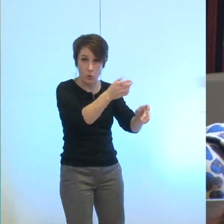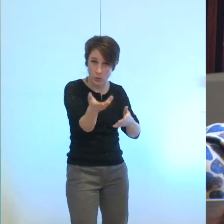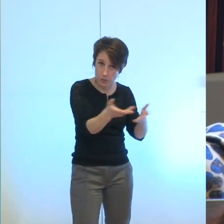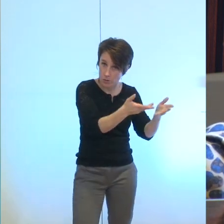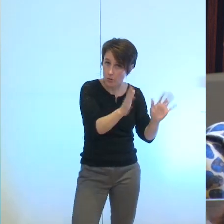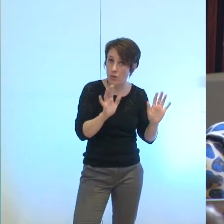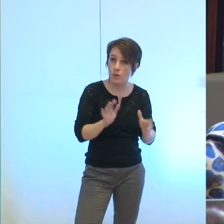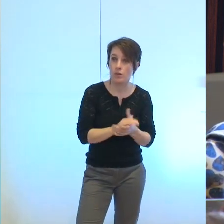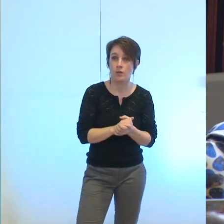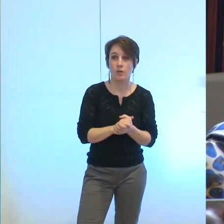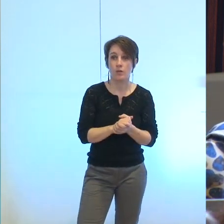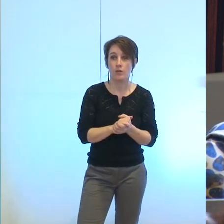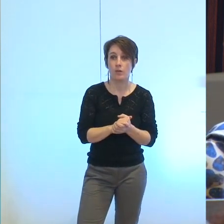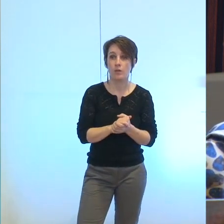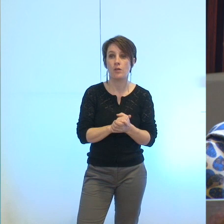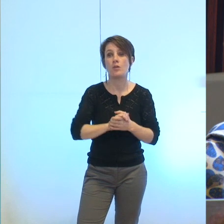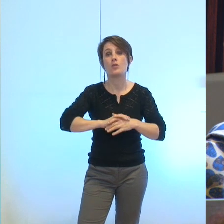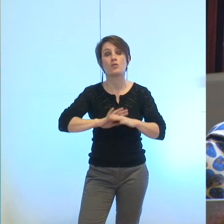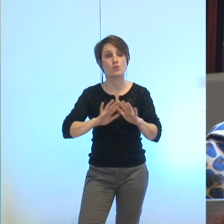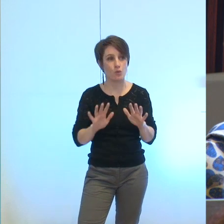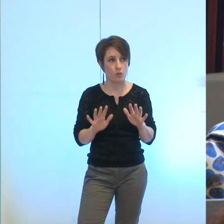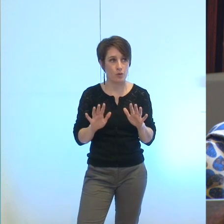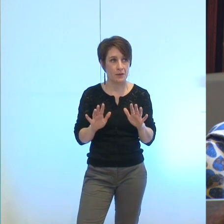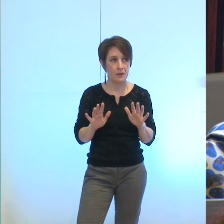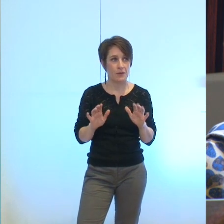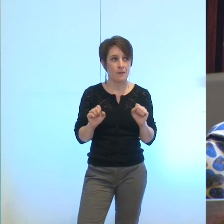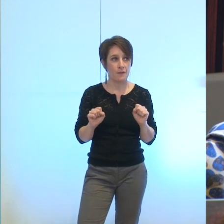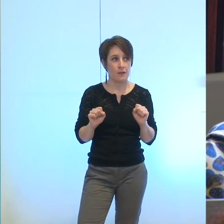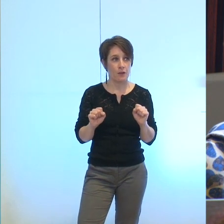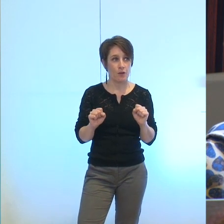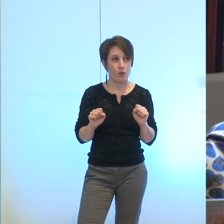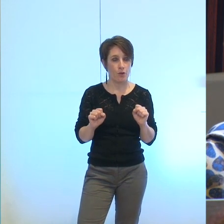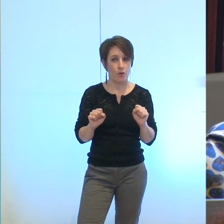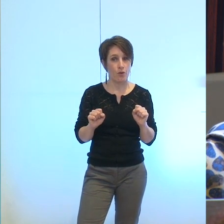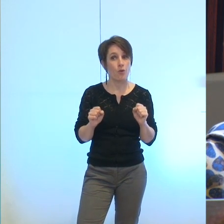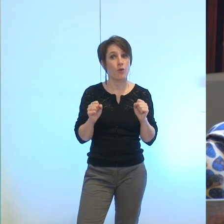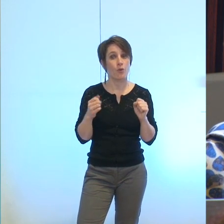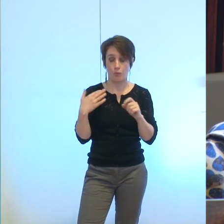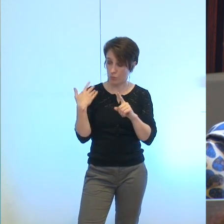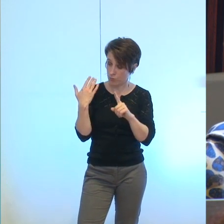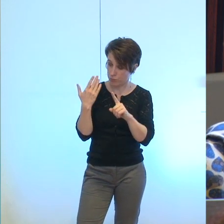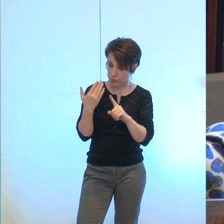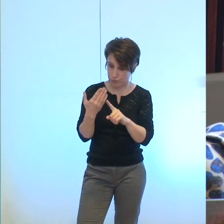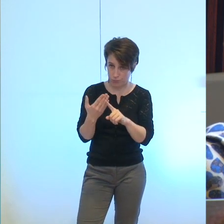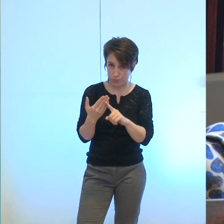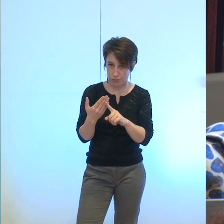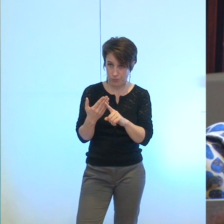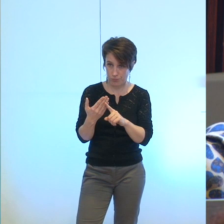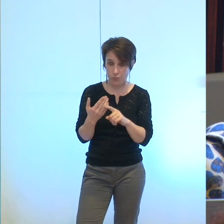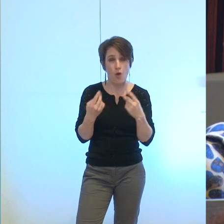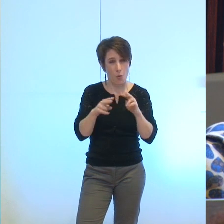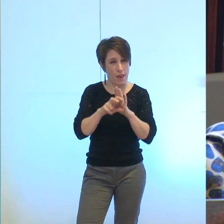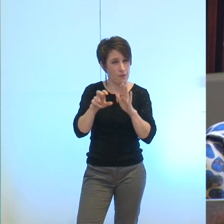bien donc je voudrais insister donc sur les les efforts qu' qu' que qu'a contribué à faire la ville de